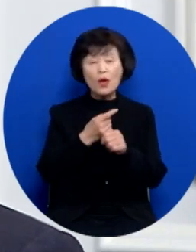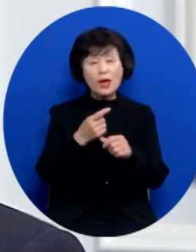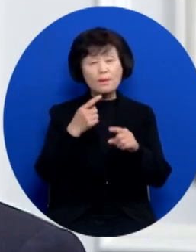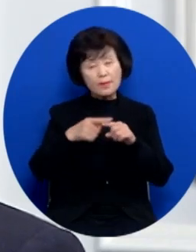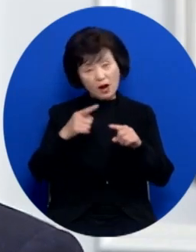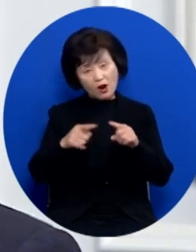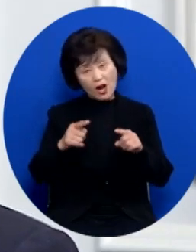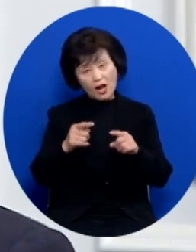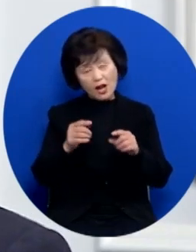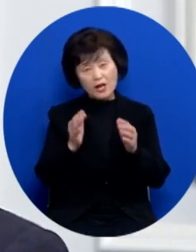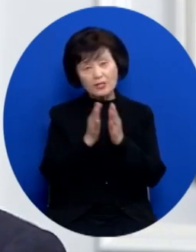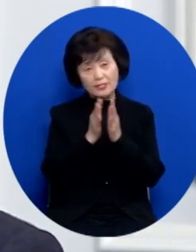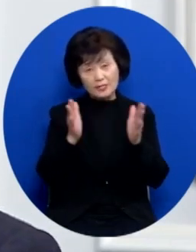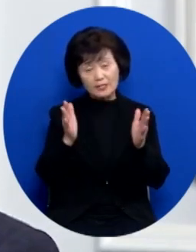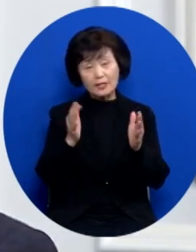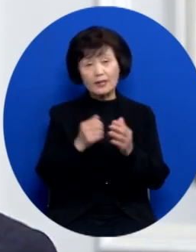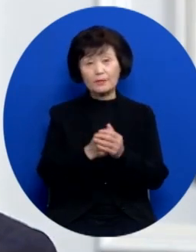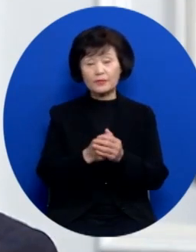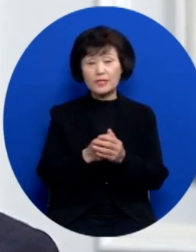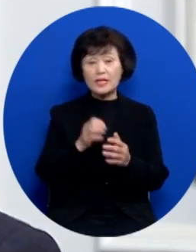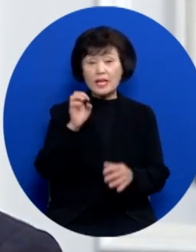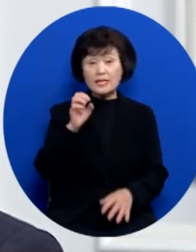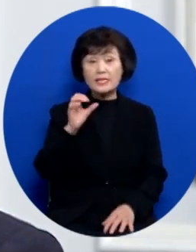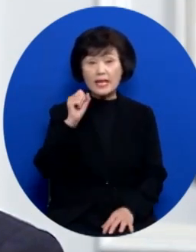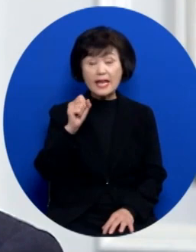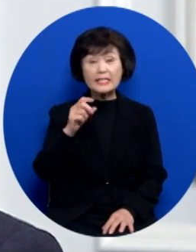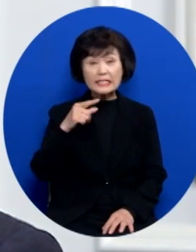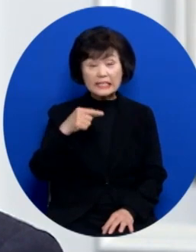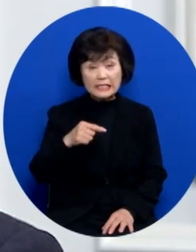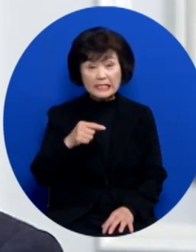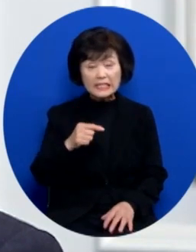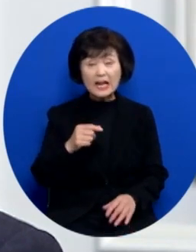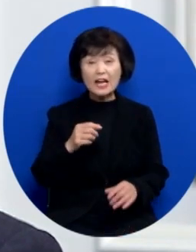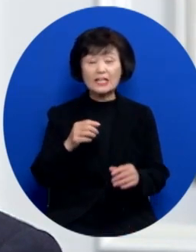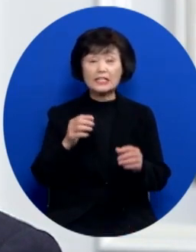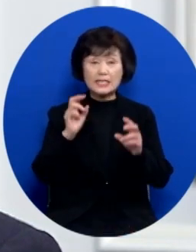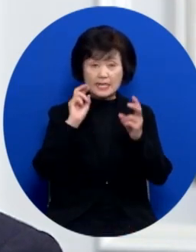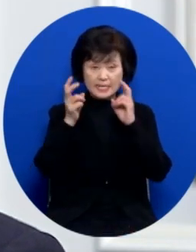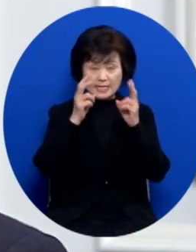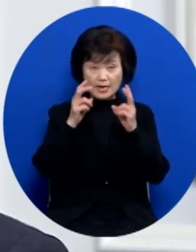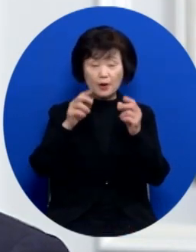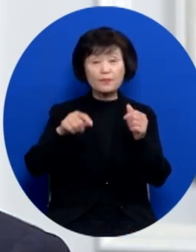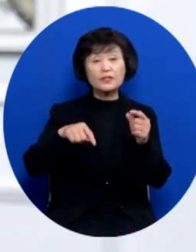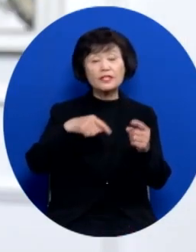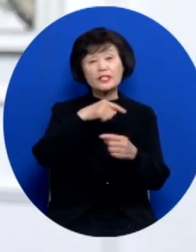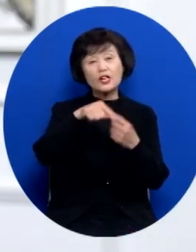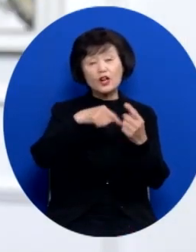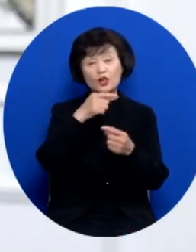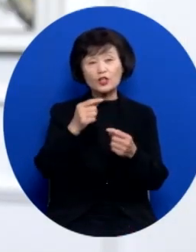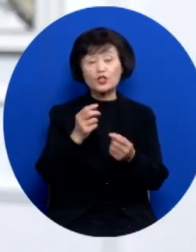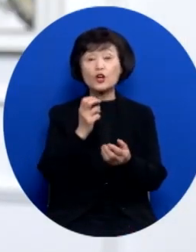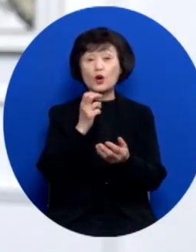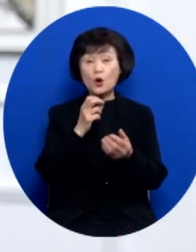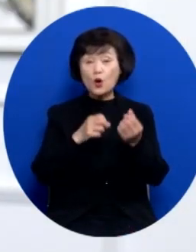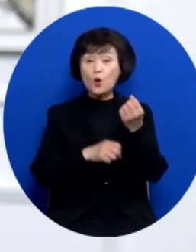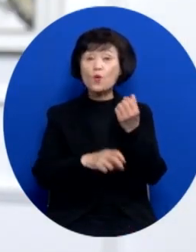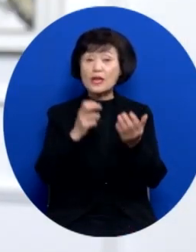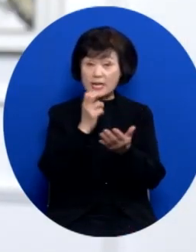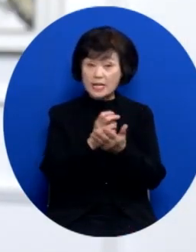되었는데 이에 ESG라는 기업 경영 원리가 주목받기 시작합니다.